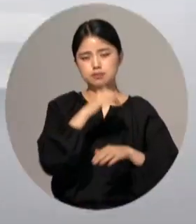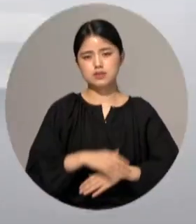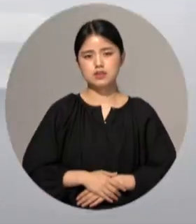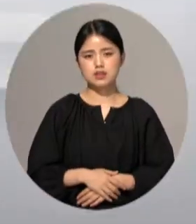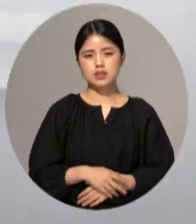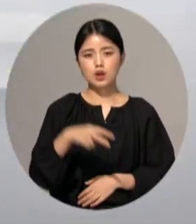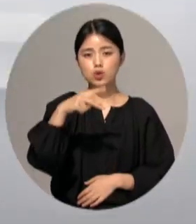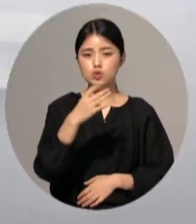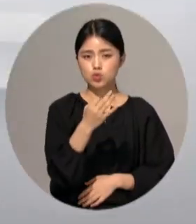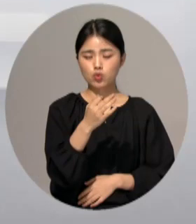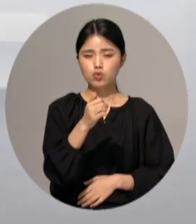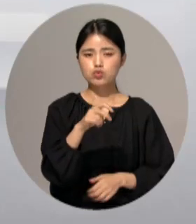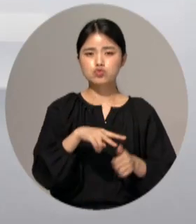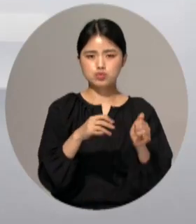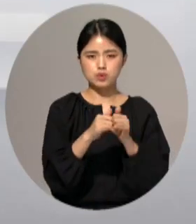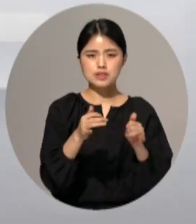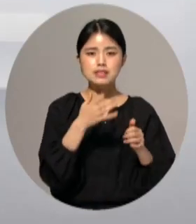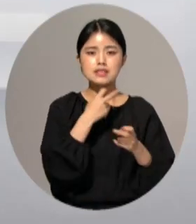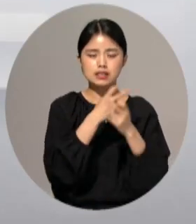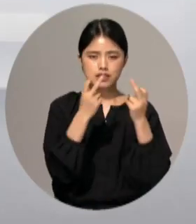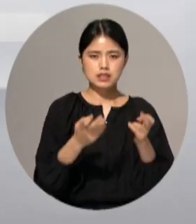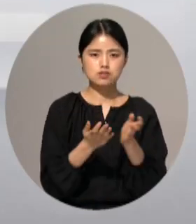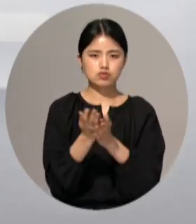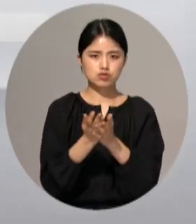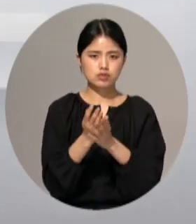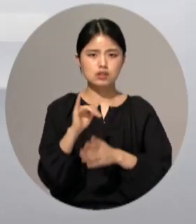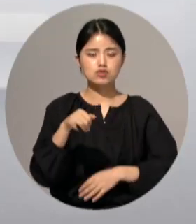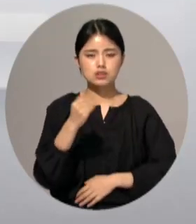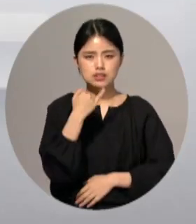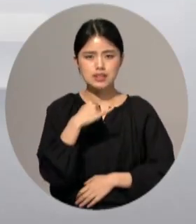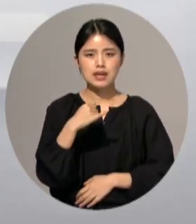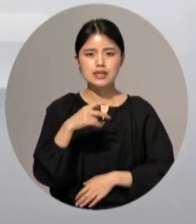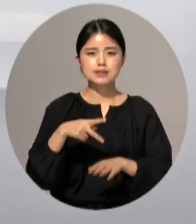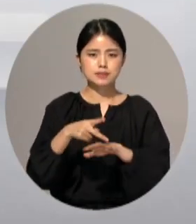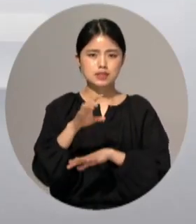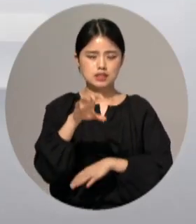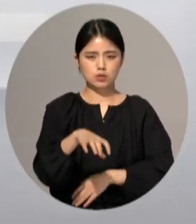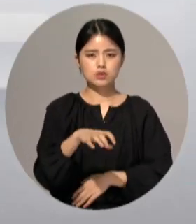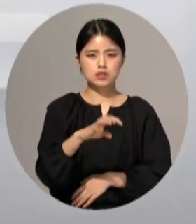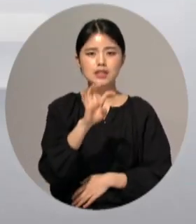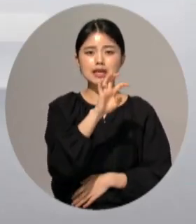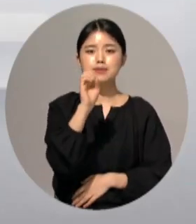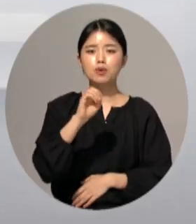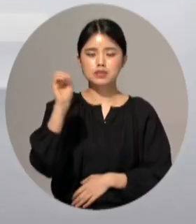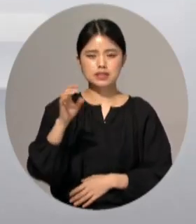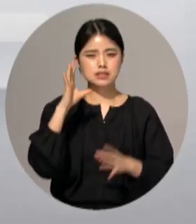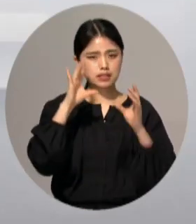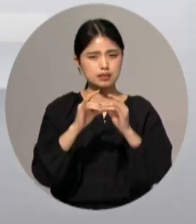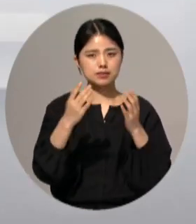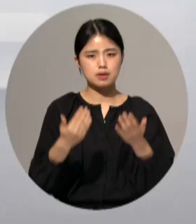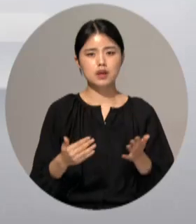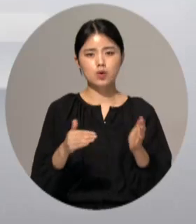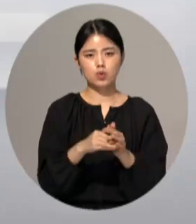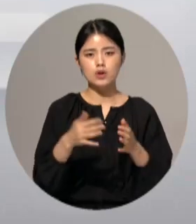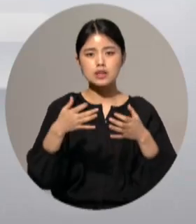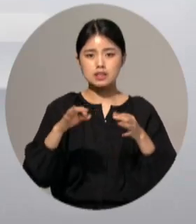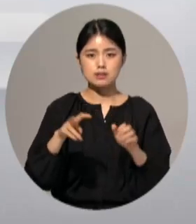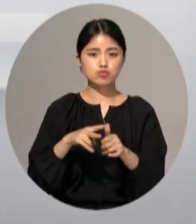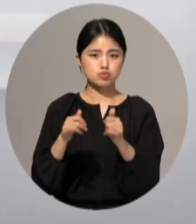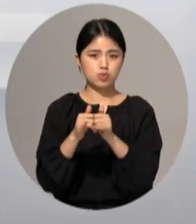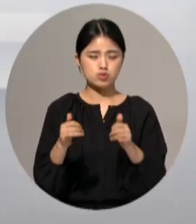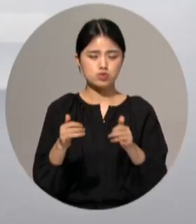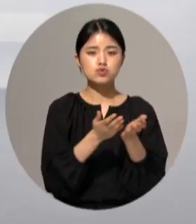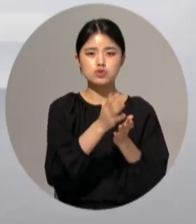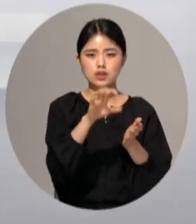송하진 후보는 익 쌍과 김 재 승 창 임실에서 40% 안팎의 지지를 받았고 김관영 후보는